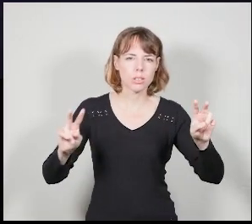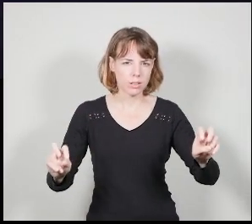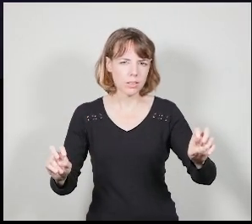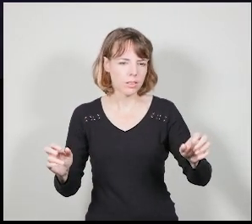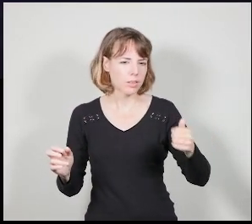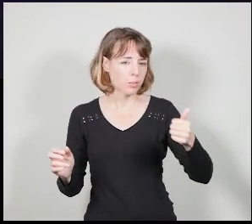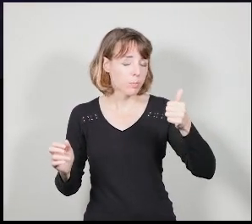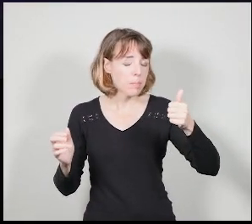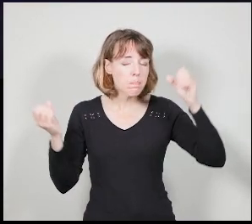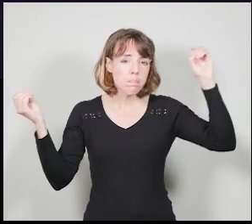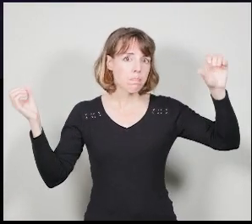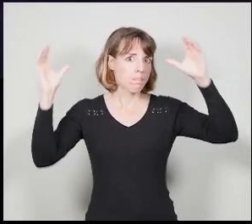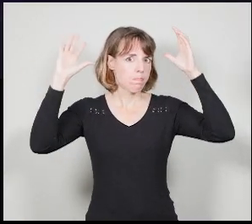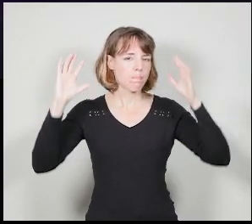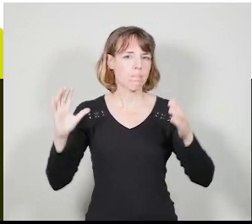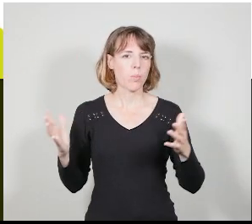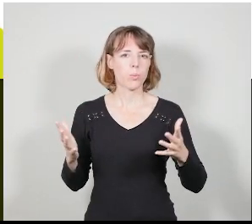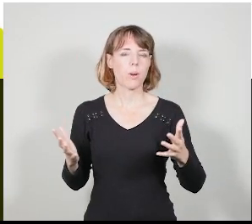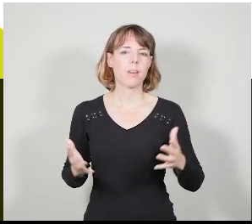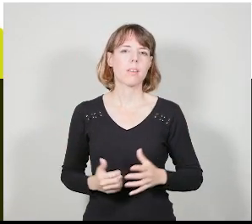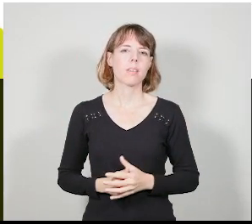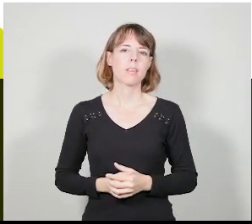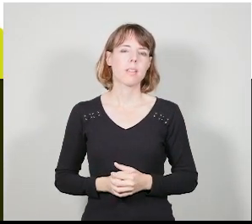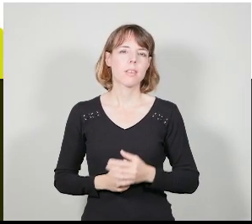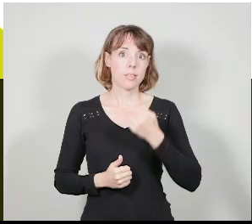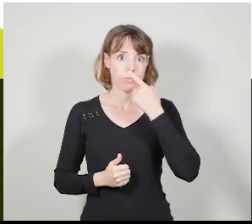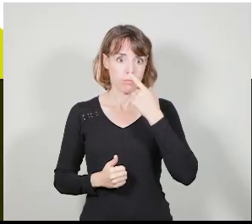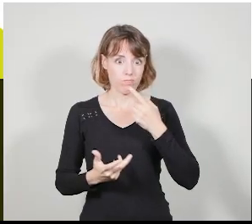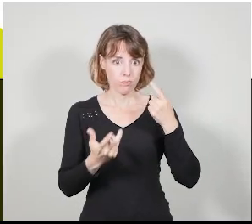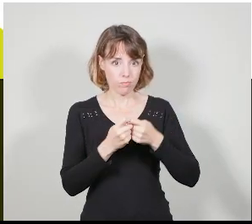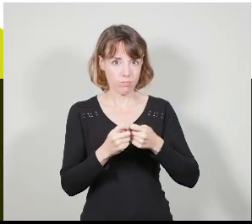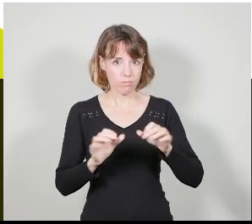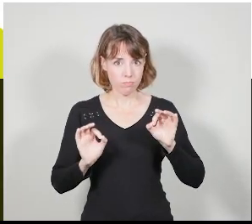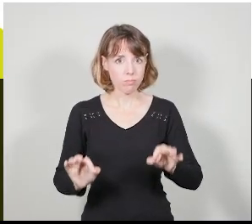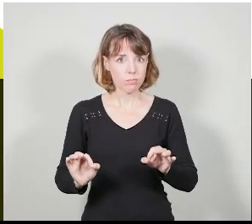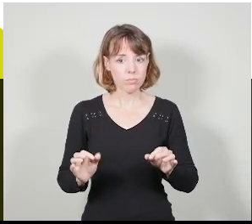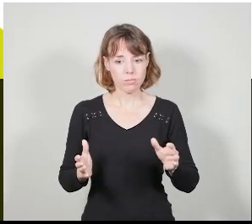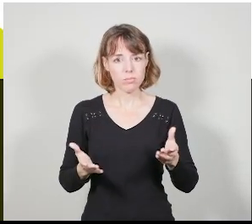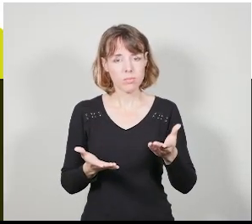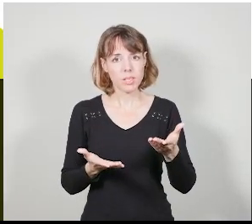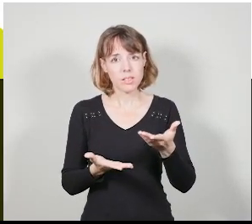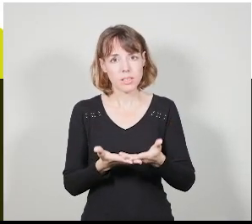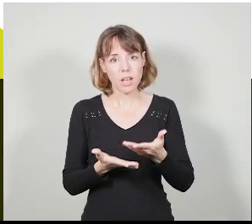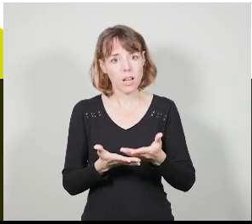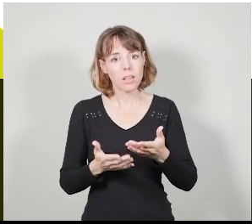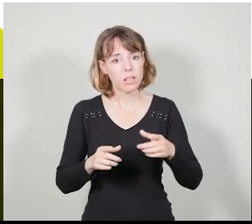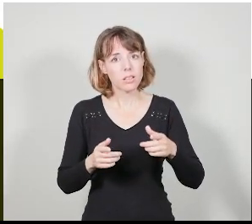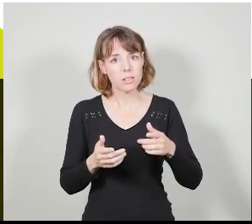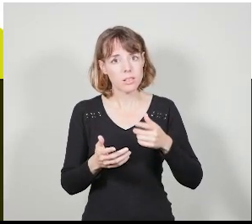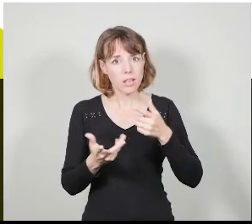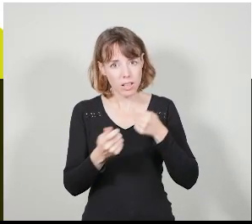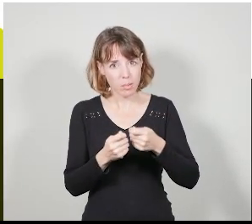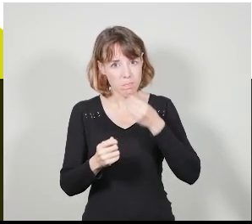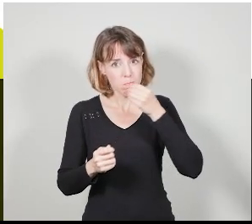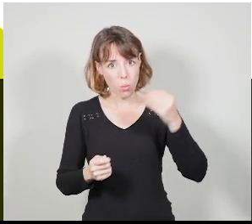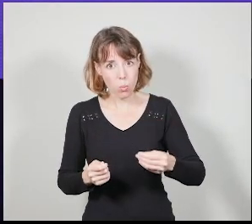sont étymologiquement ? Et est-ce qu'ils vous paraissent correspondre à la réalité du mouvement à engager ? Je vais répondre à